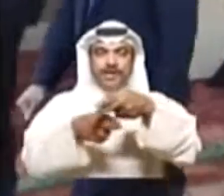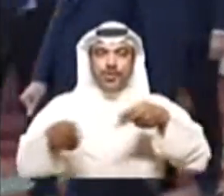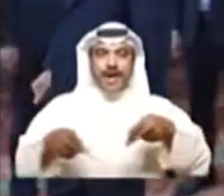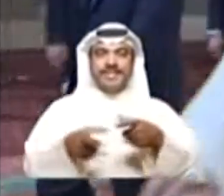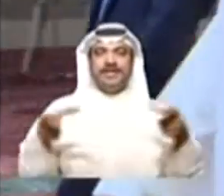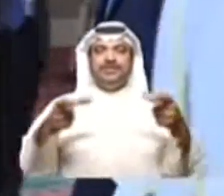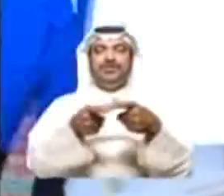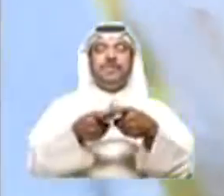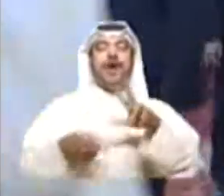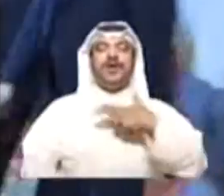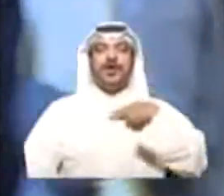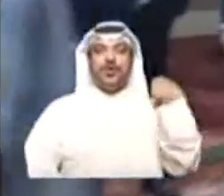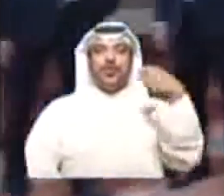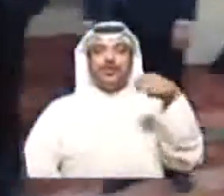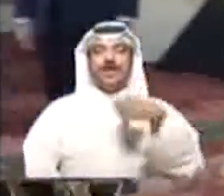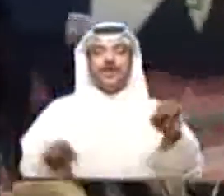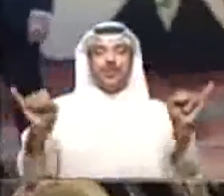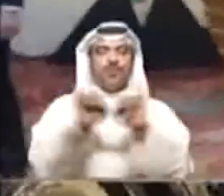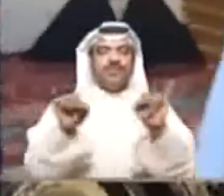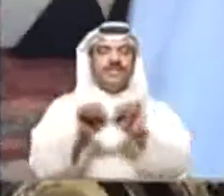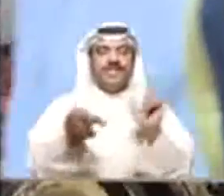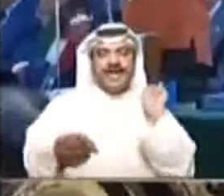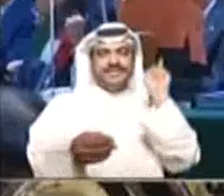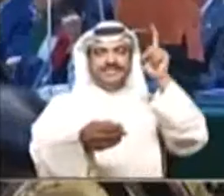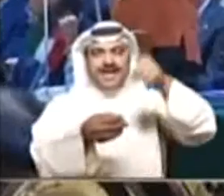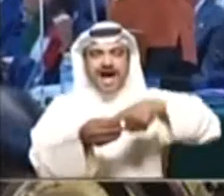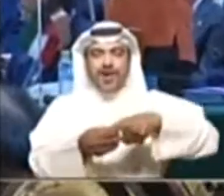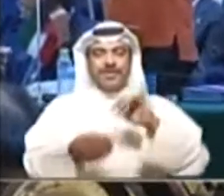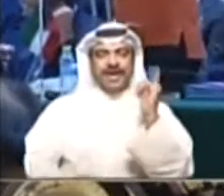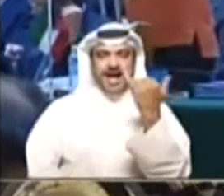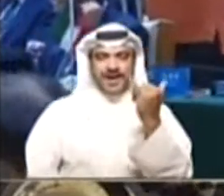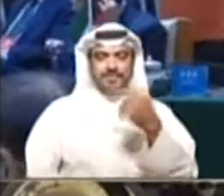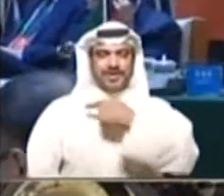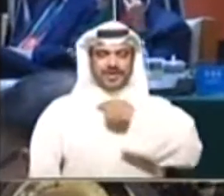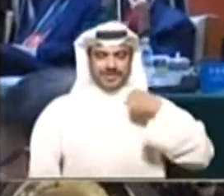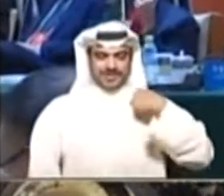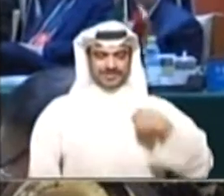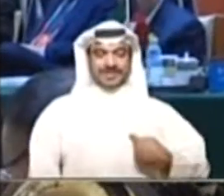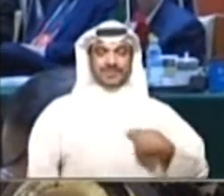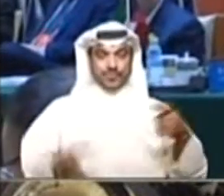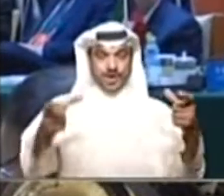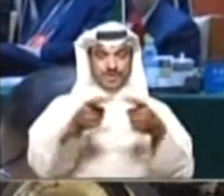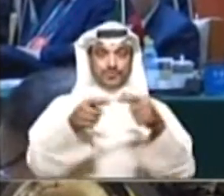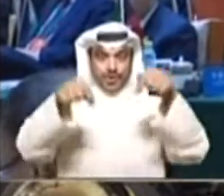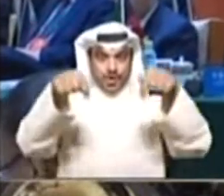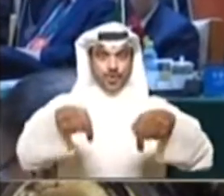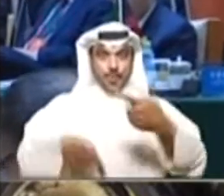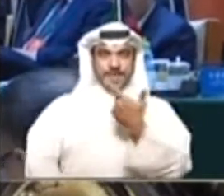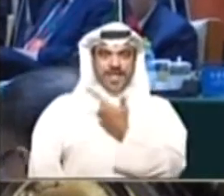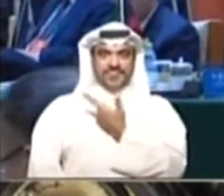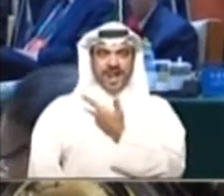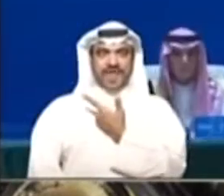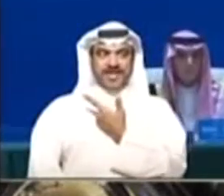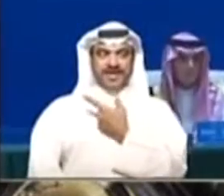الاجتماع الوزاري لمنتدى التعاون العربي الصيني في دورته الثامنة، والذي عقد اليوم الثلاثاء